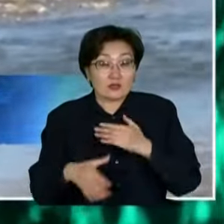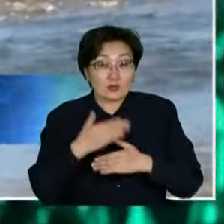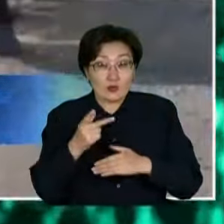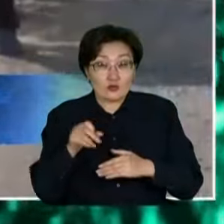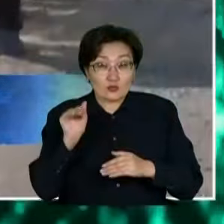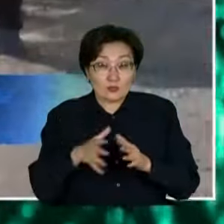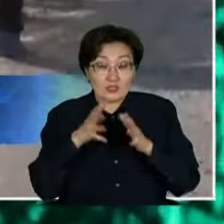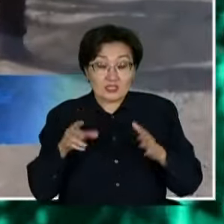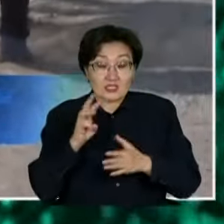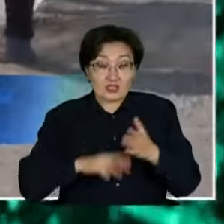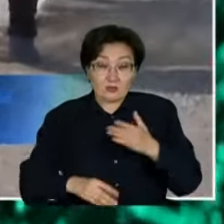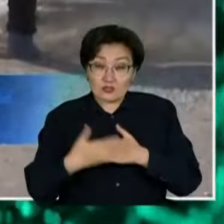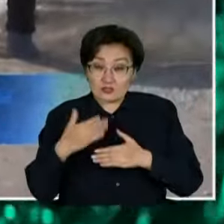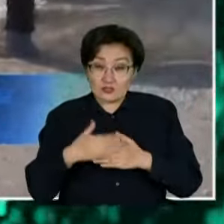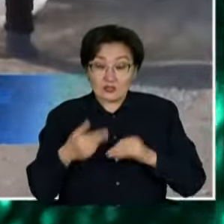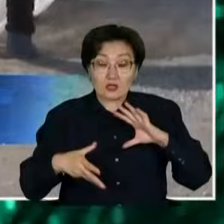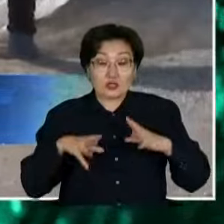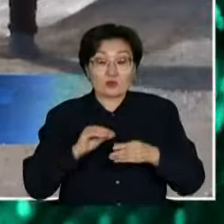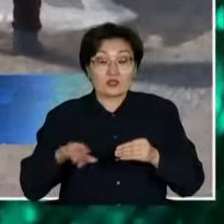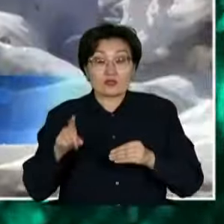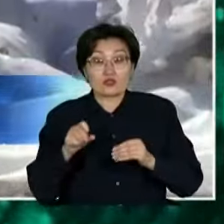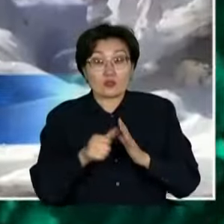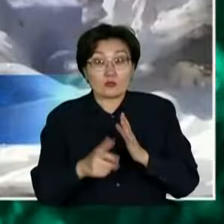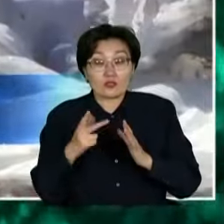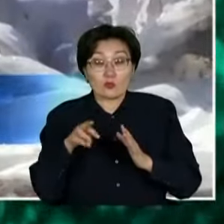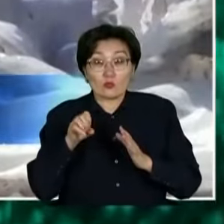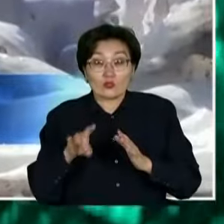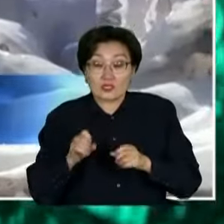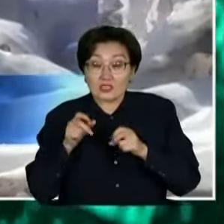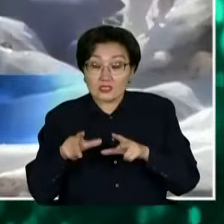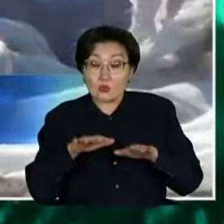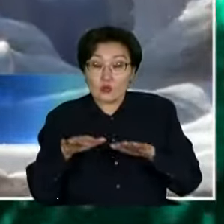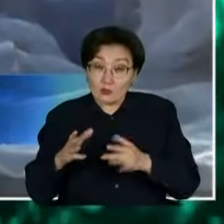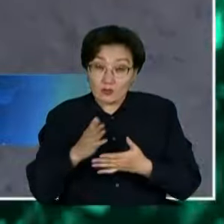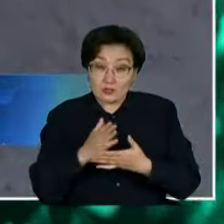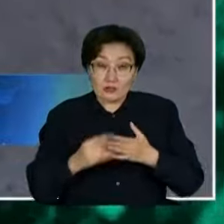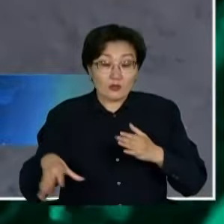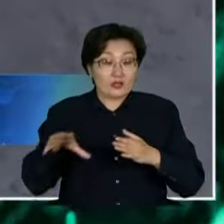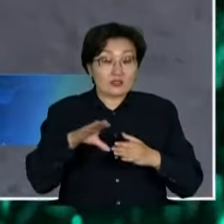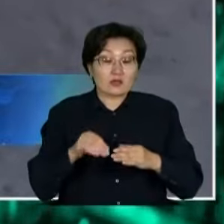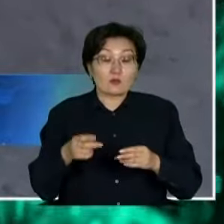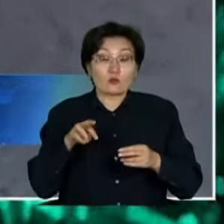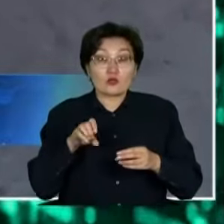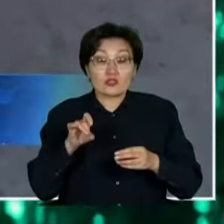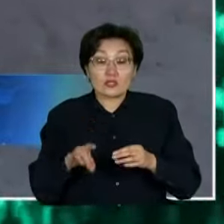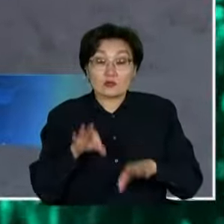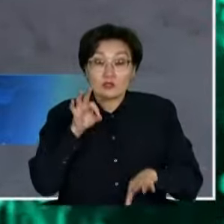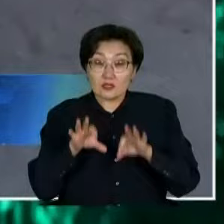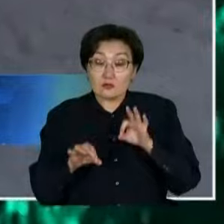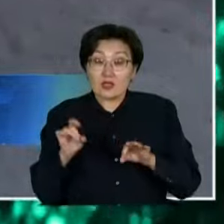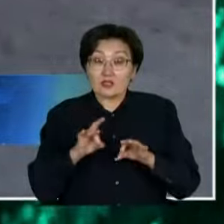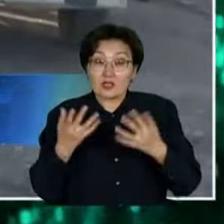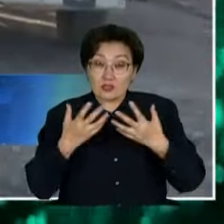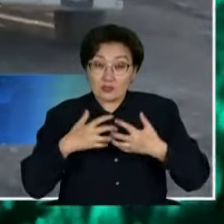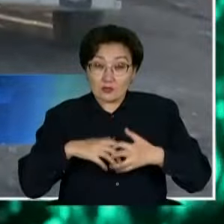аса айыппұл салды. Жалпы аймақта 163 қоқыс тастайтын орын бар екен. Бірақ барлығында қалдықты сұрыптап, көлемін есепке